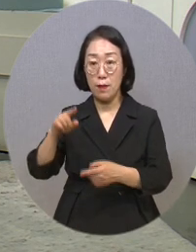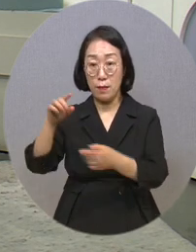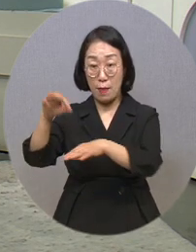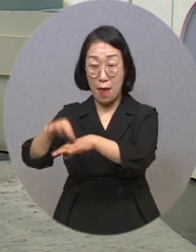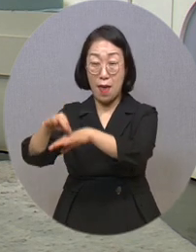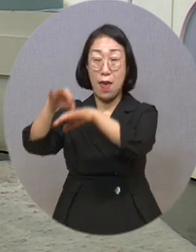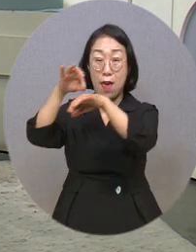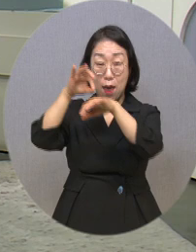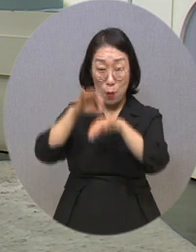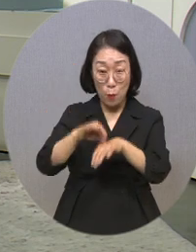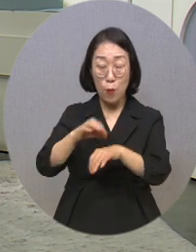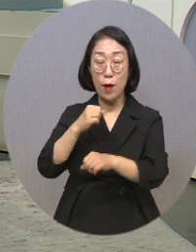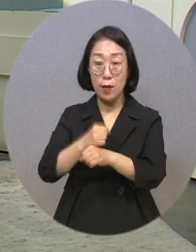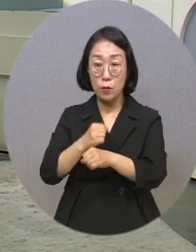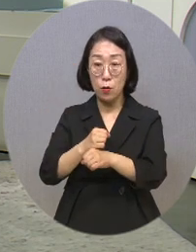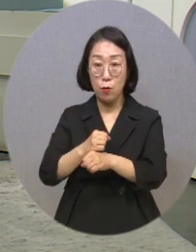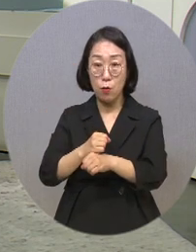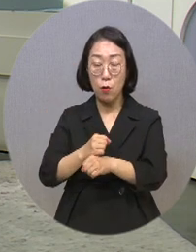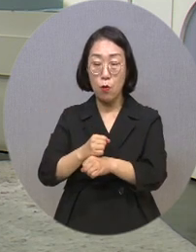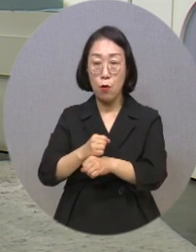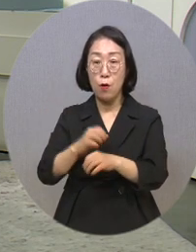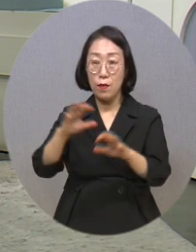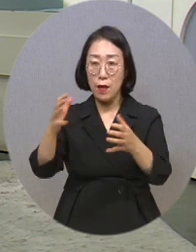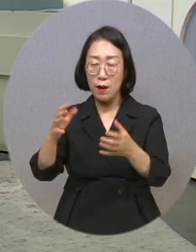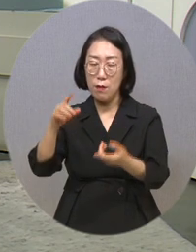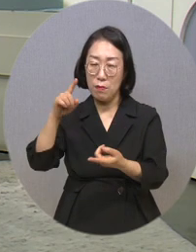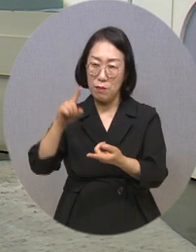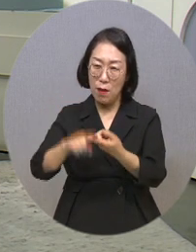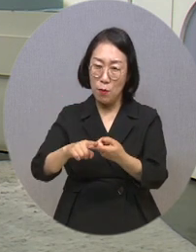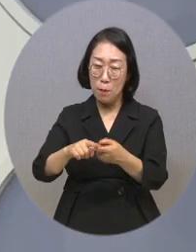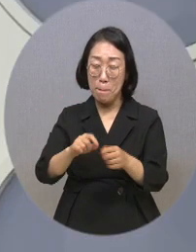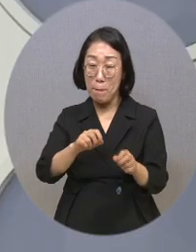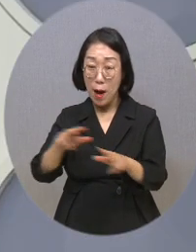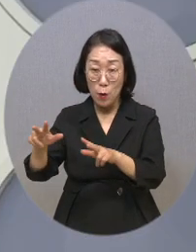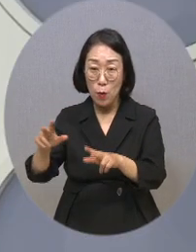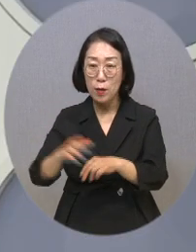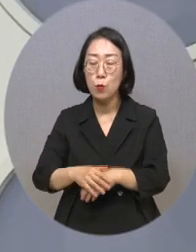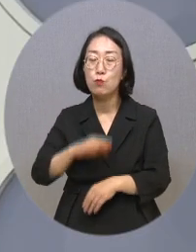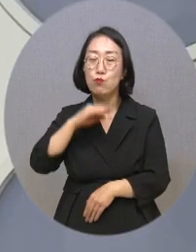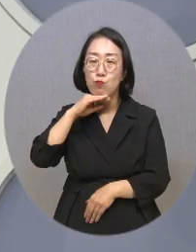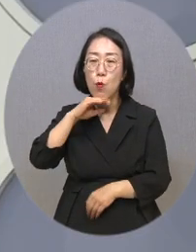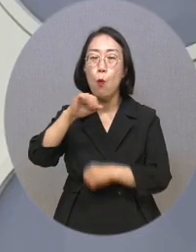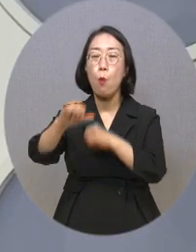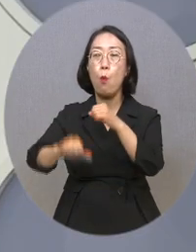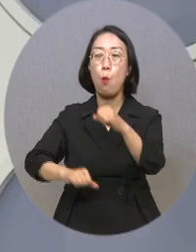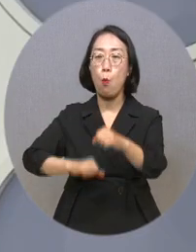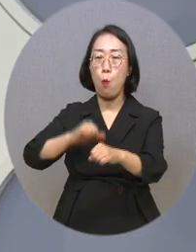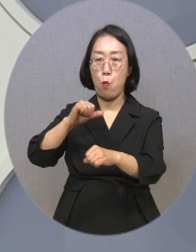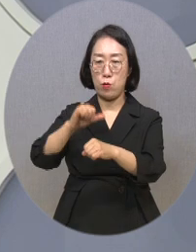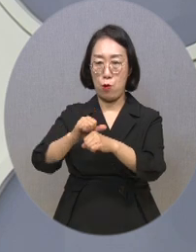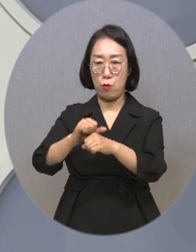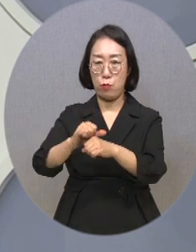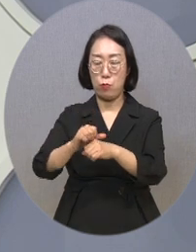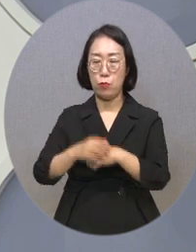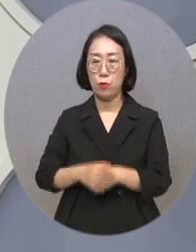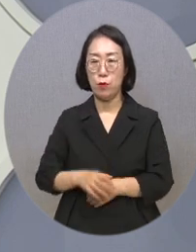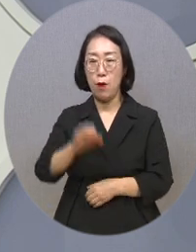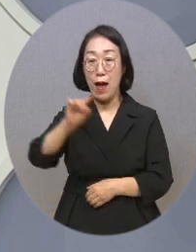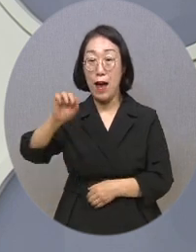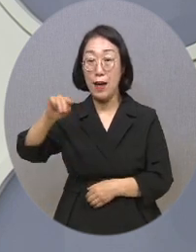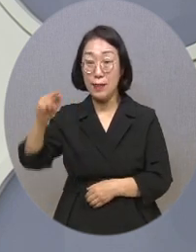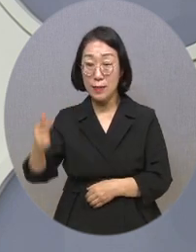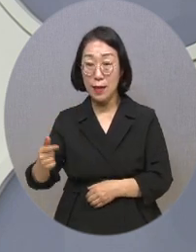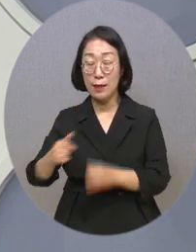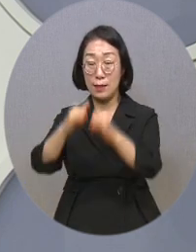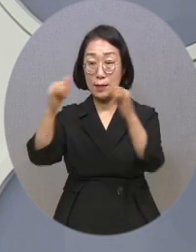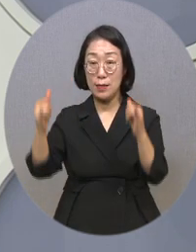근데 국가에서 바로 하지는 않으니까 한 5년 전부터 이제 그 사회 그 아산